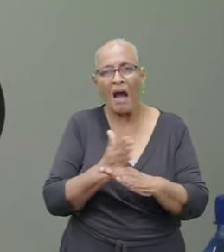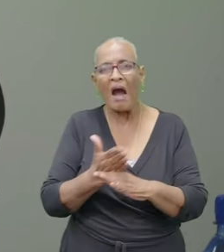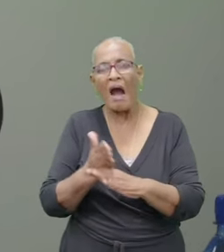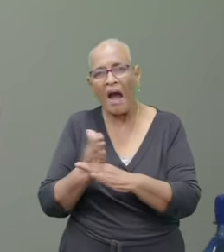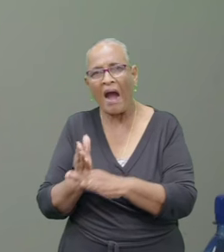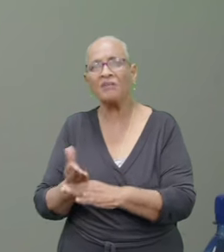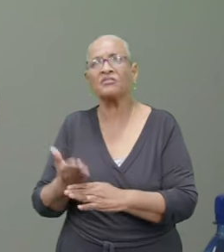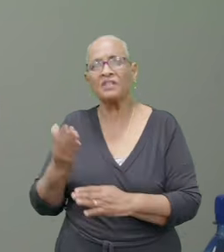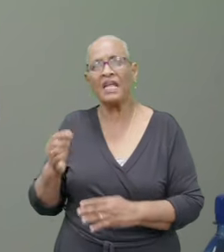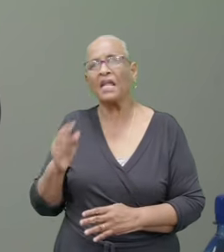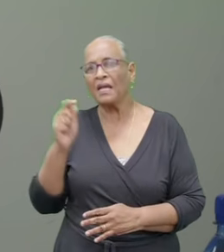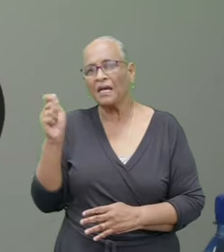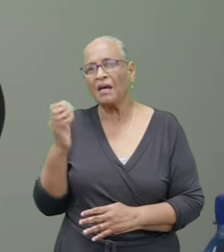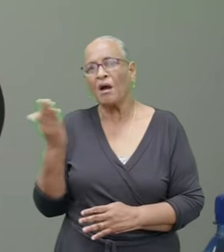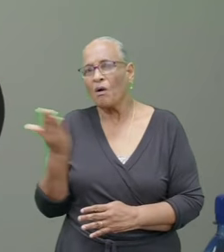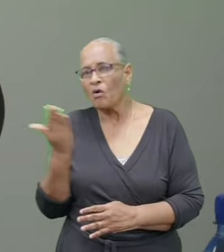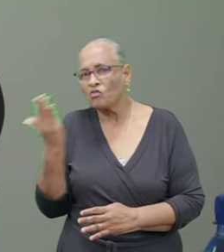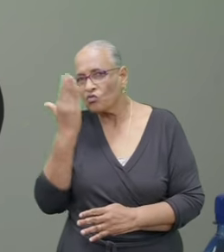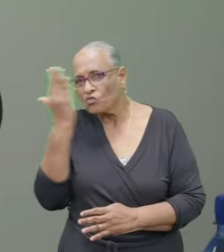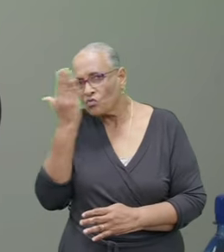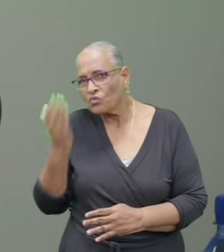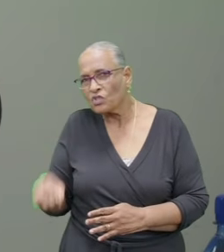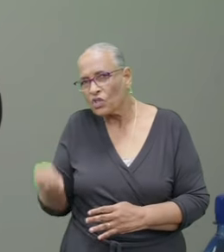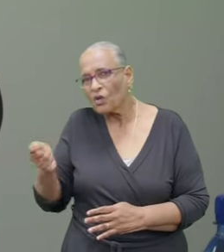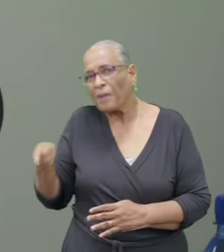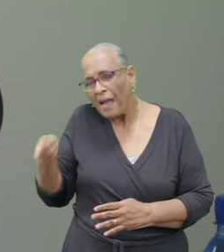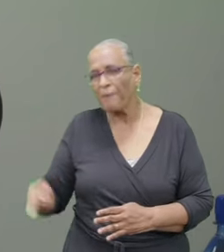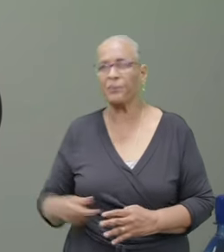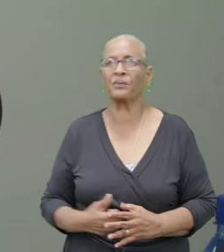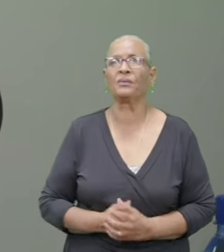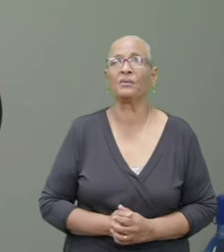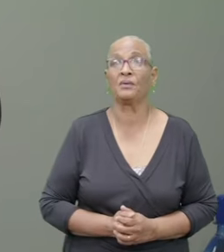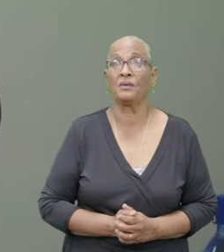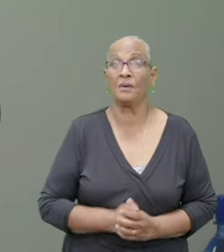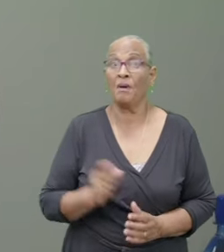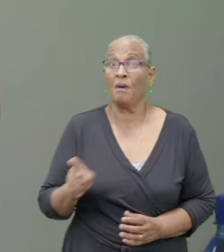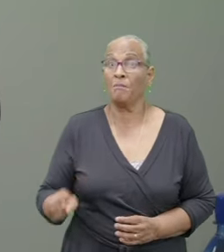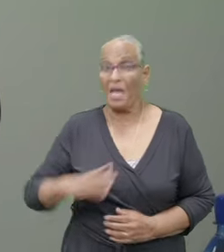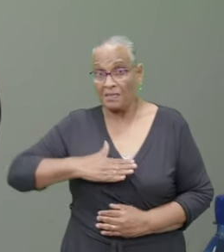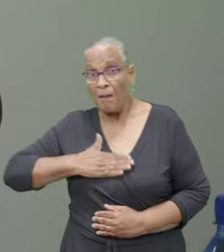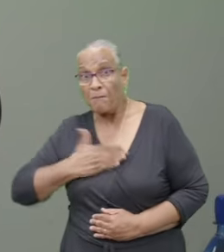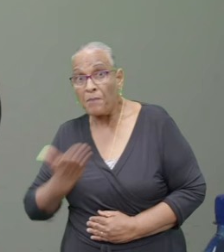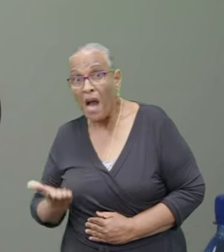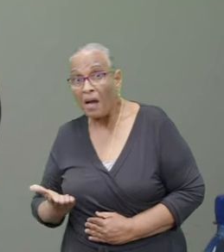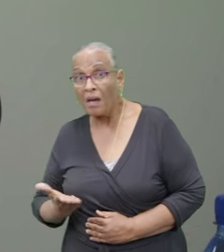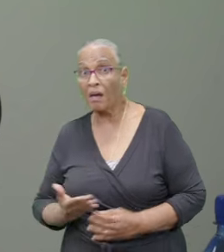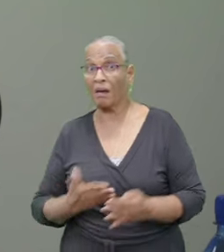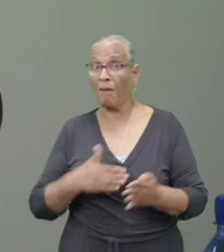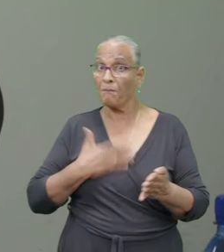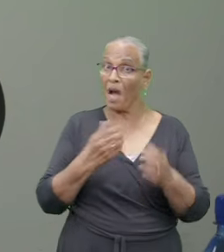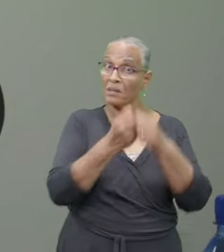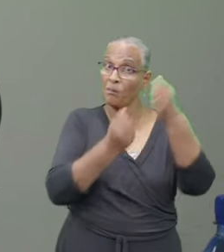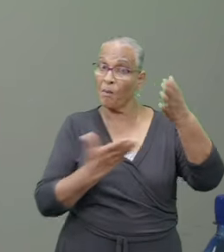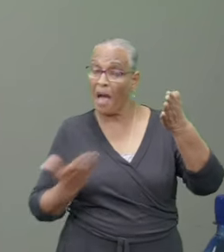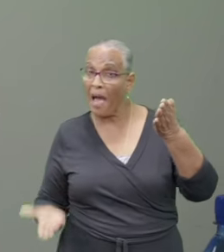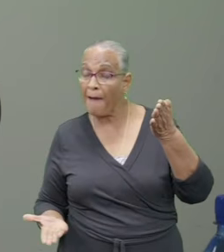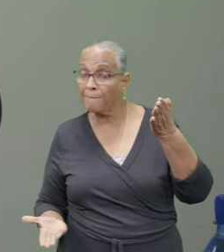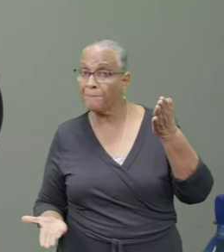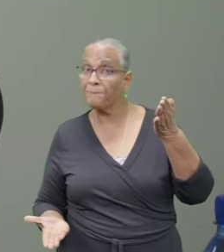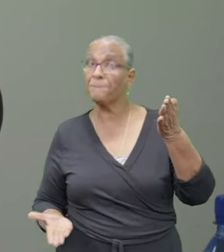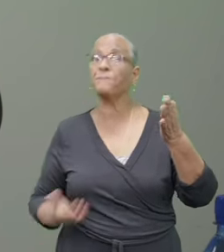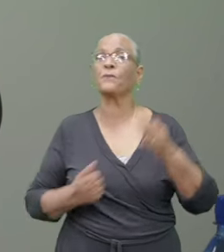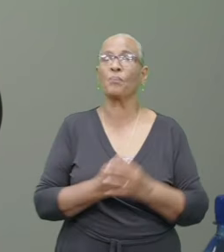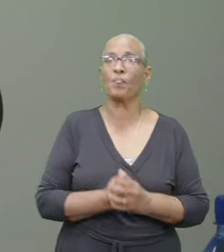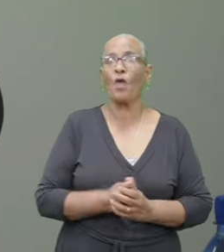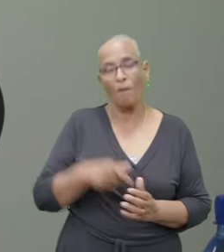blijven opleiden. Naast het opleiden, om dus natuurlijk de mensen de bevoegde bekwaamheid te geven, gaan we, zorgen we er ook voor, zoals het net ook genoemd is, on